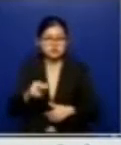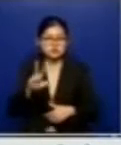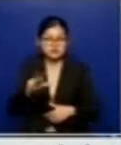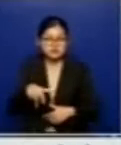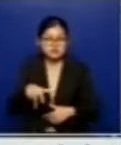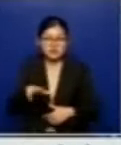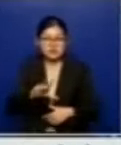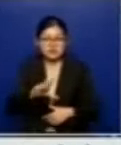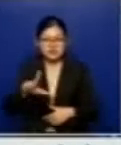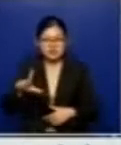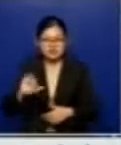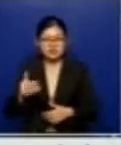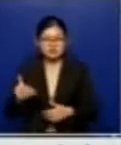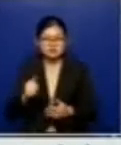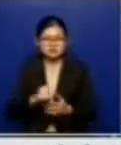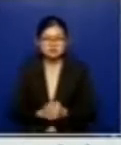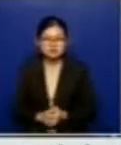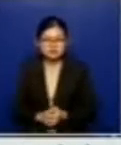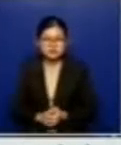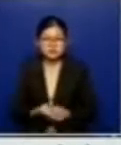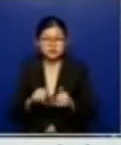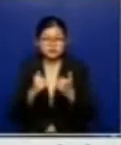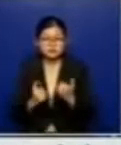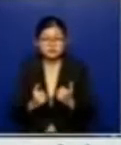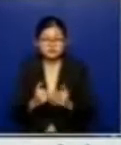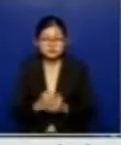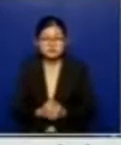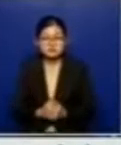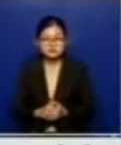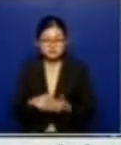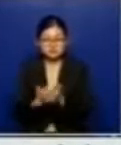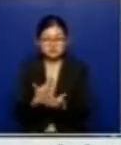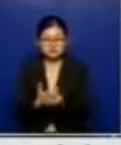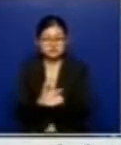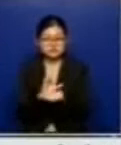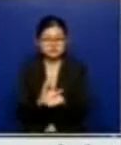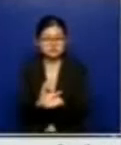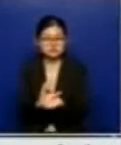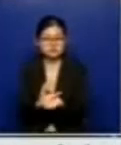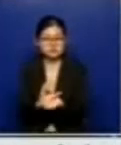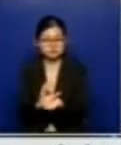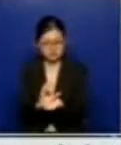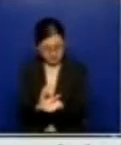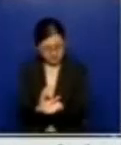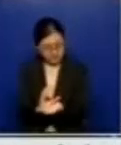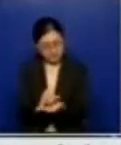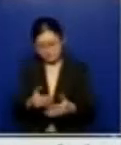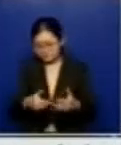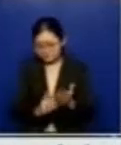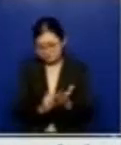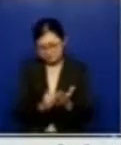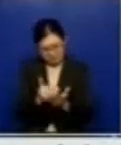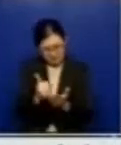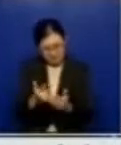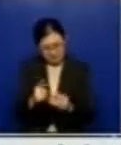ทผมคิดว่าตรงนี้นะครับการใช้งบประมาณสัมฤทธิ์ผลได้น้อยมาก